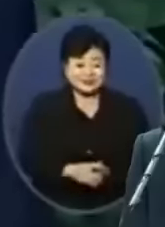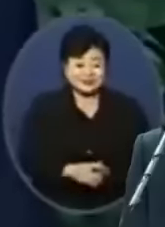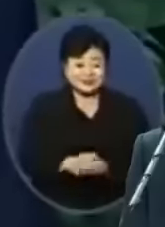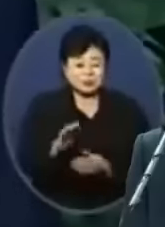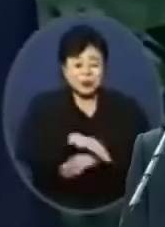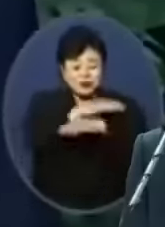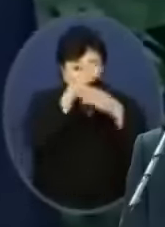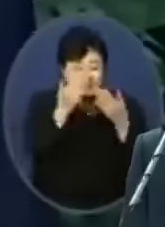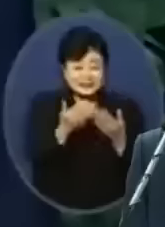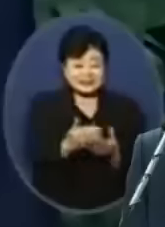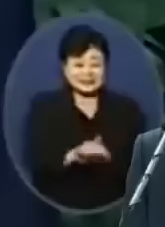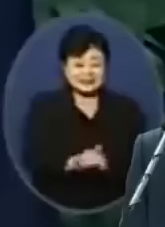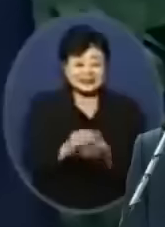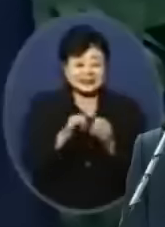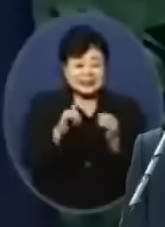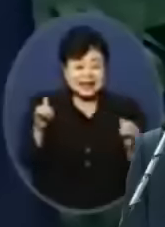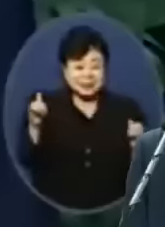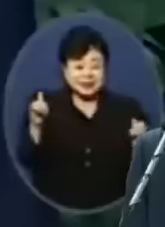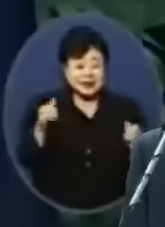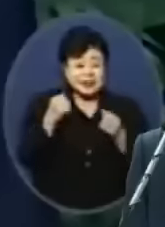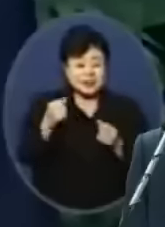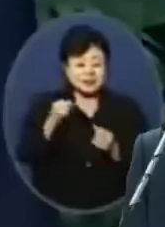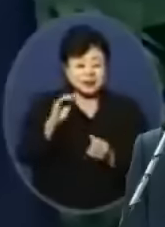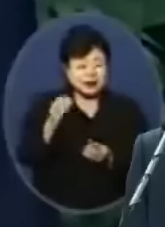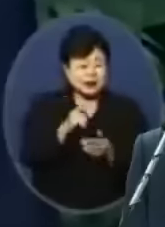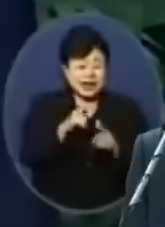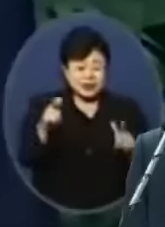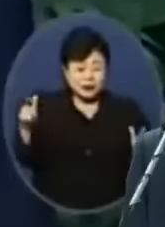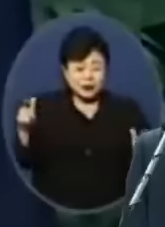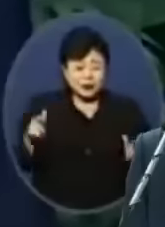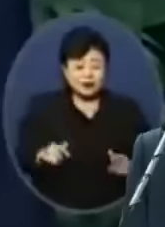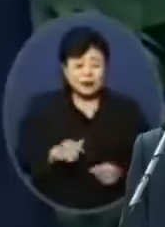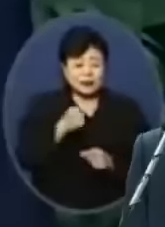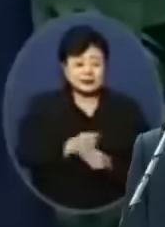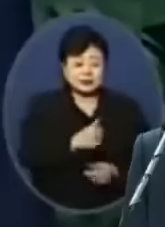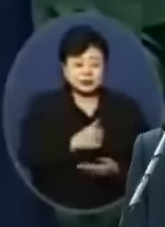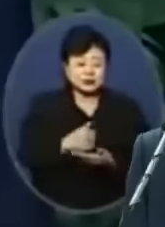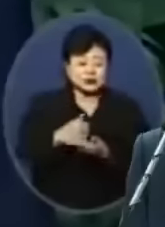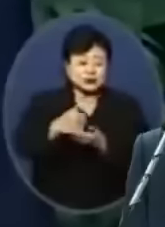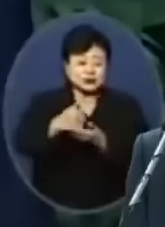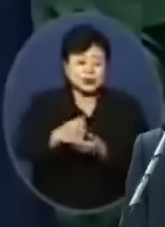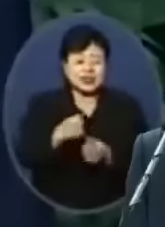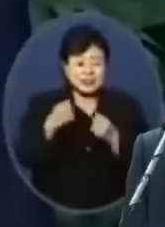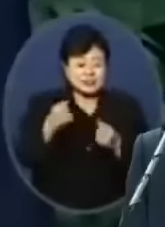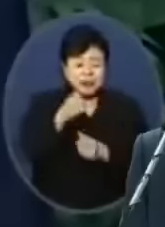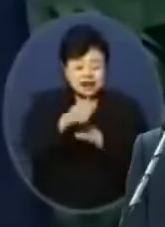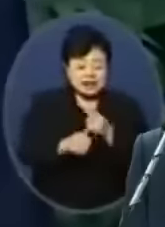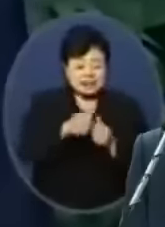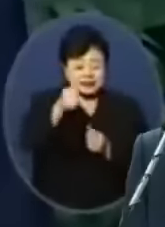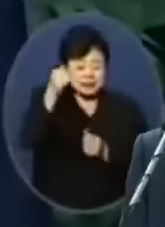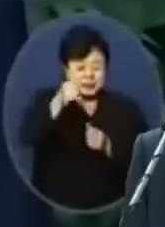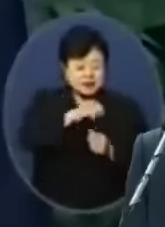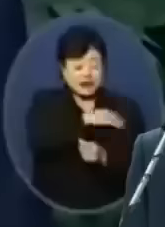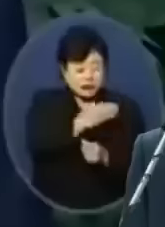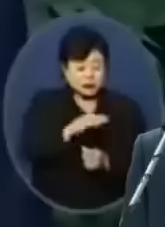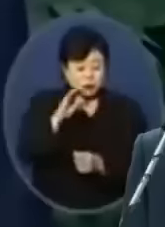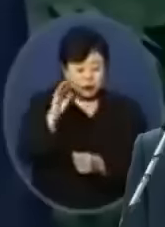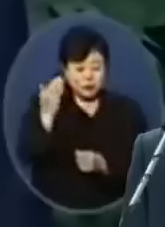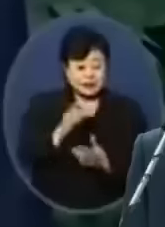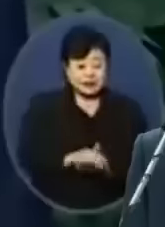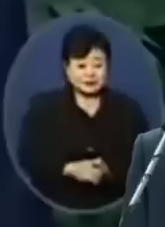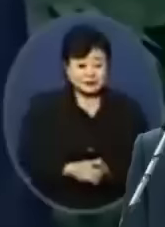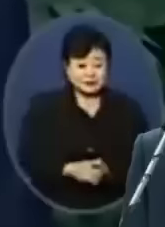모든 것은 인간의 힘으로 되는 것이 아니라 창조적인 힘으로 하나님의 성령의 능력으로 되는